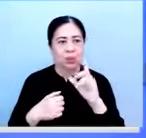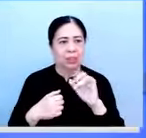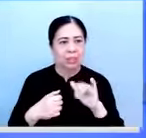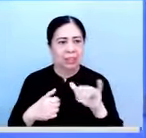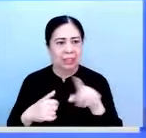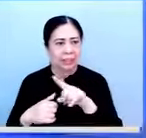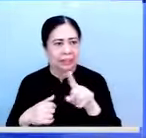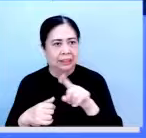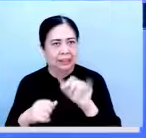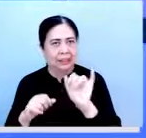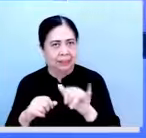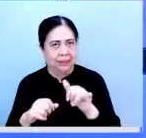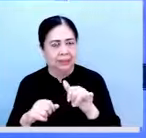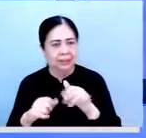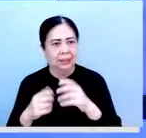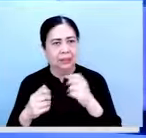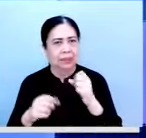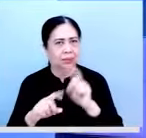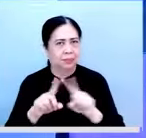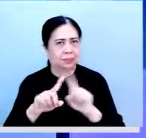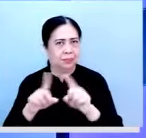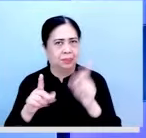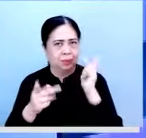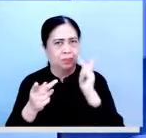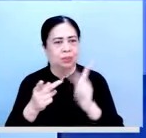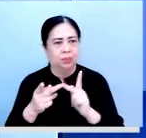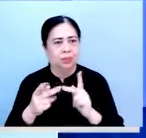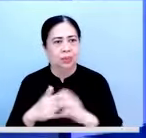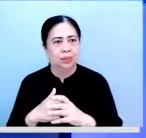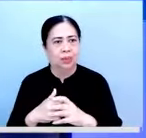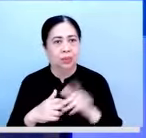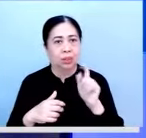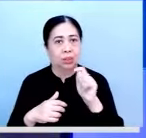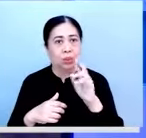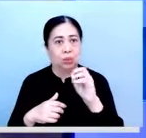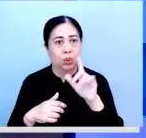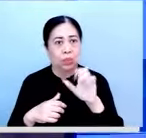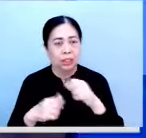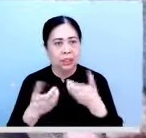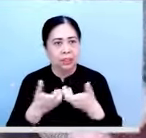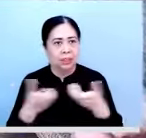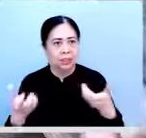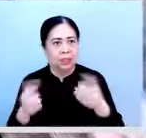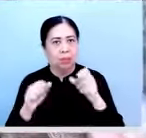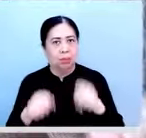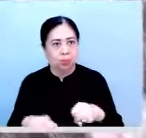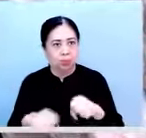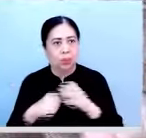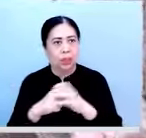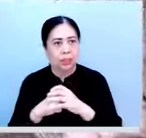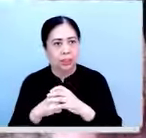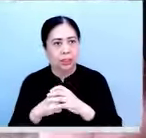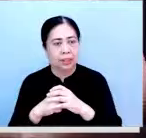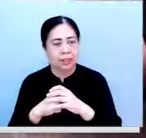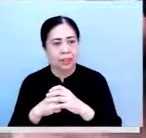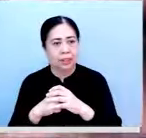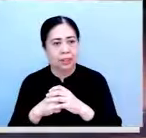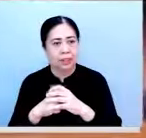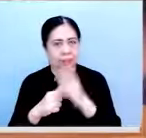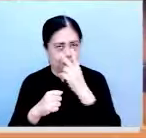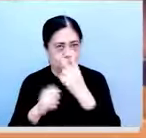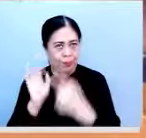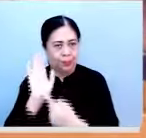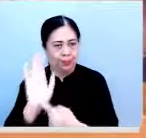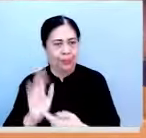trolley. Yes. So actually, ito yung trolley, ito yung nakahiwalay. Pwede natin ilagay. Sige, ipakita natin.